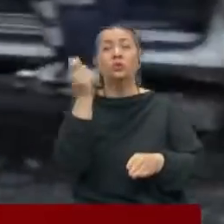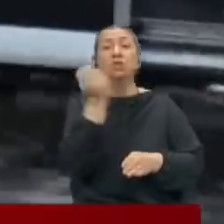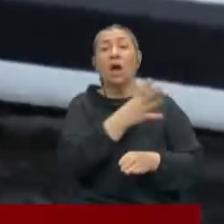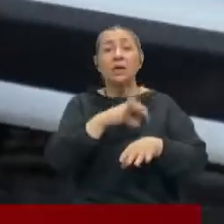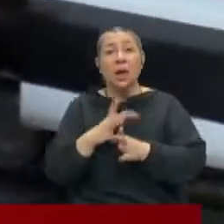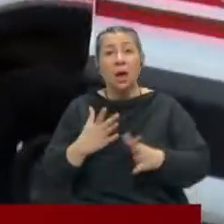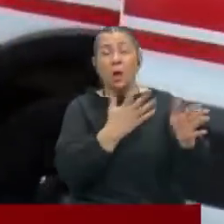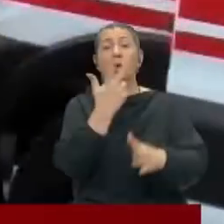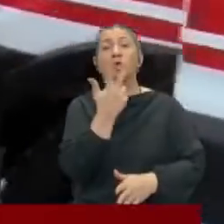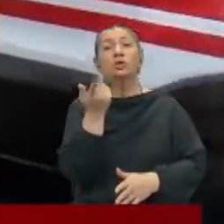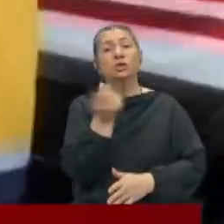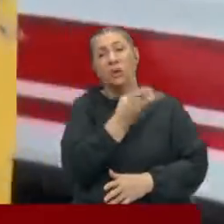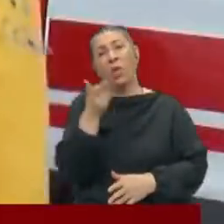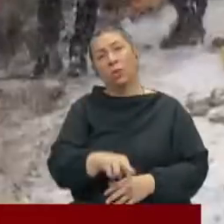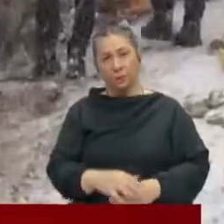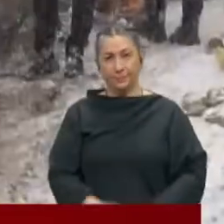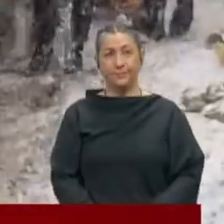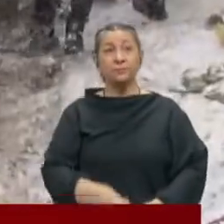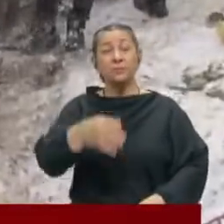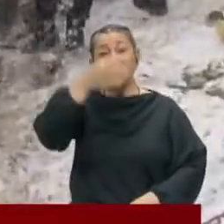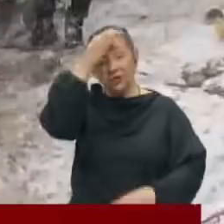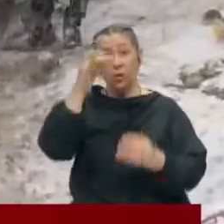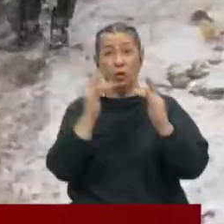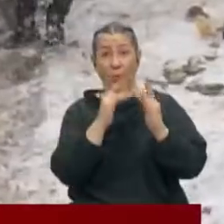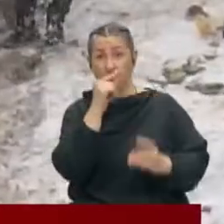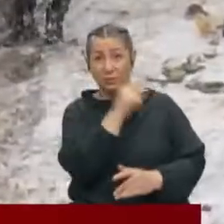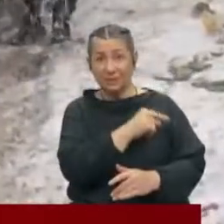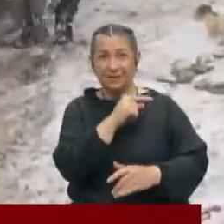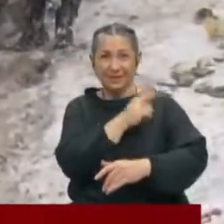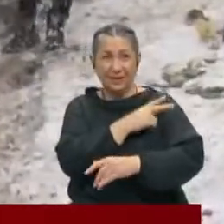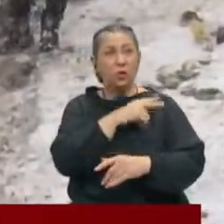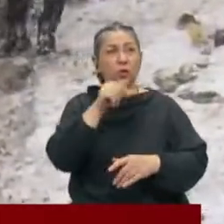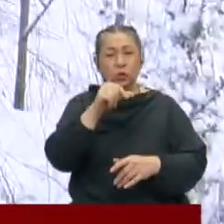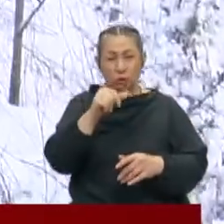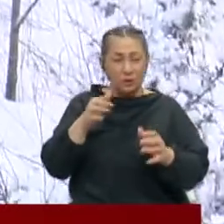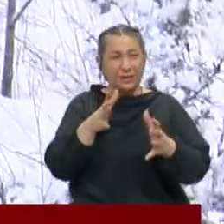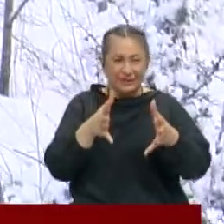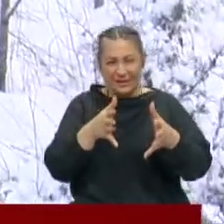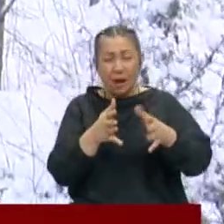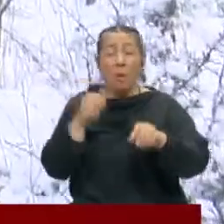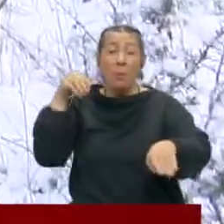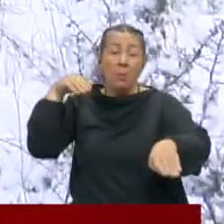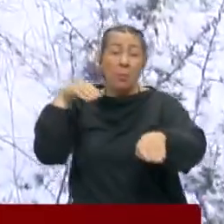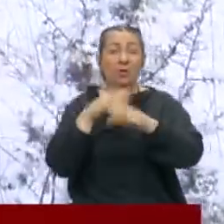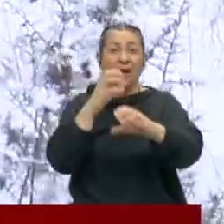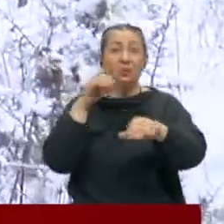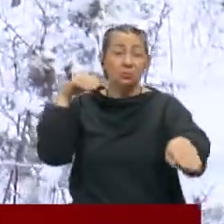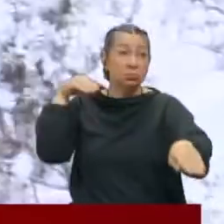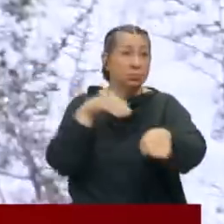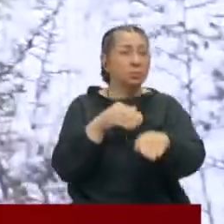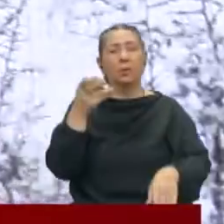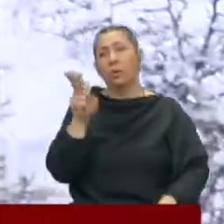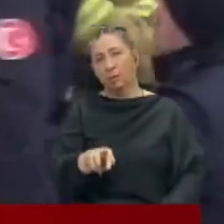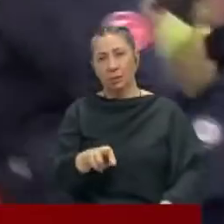yaralandı, 3 kişi hayatını kaybetti. Fatih Sultan Mehmet Köprüsü'nde de tuz taşıyan tankere arkadan çarpan servis şoförü